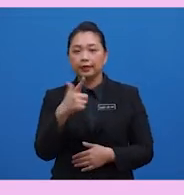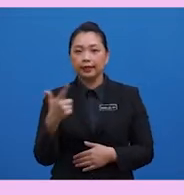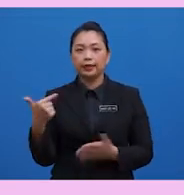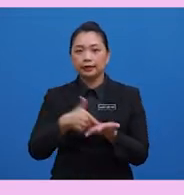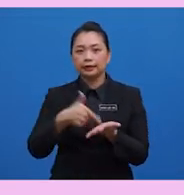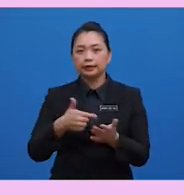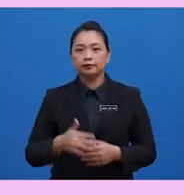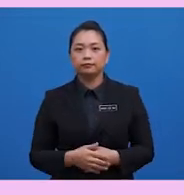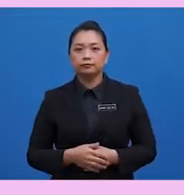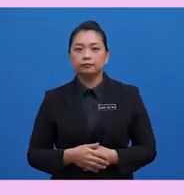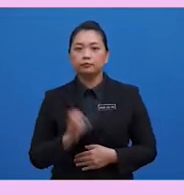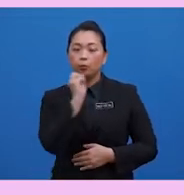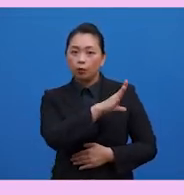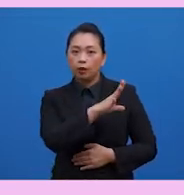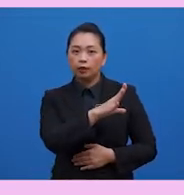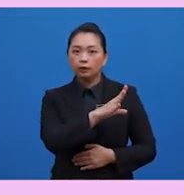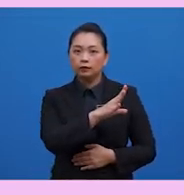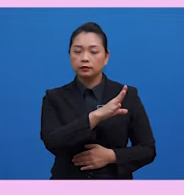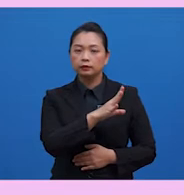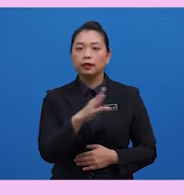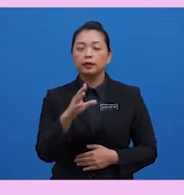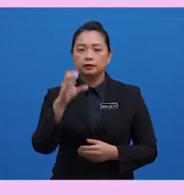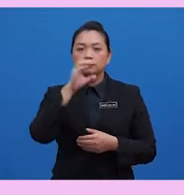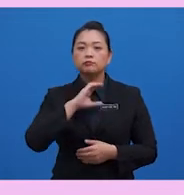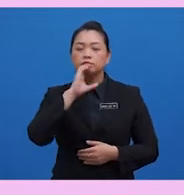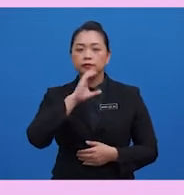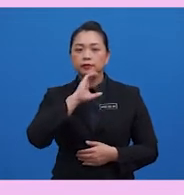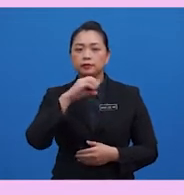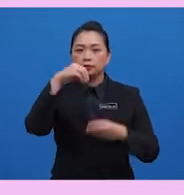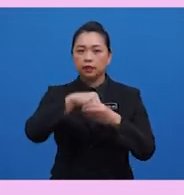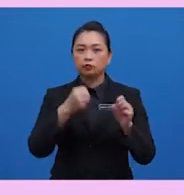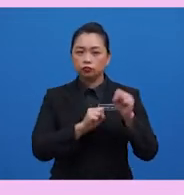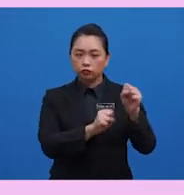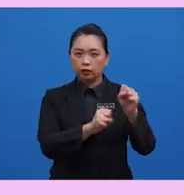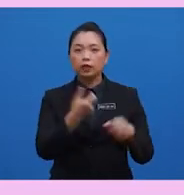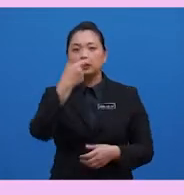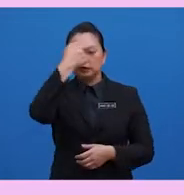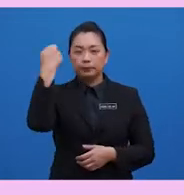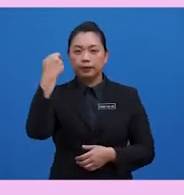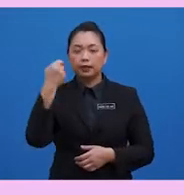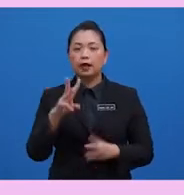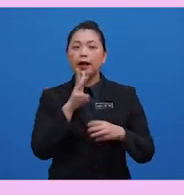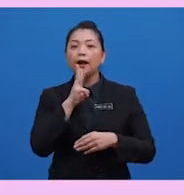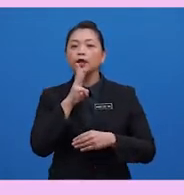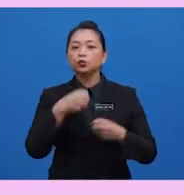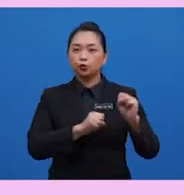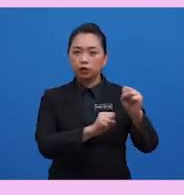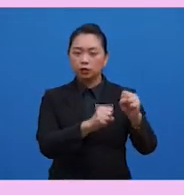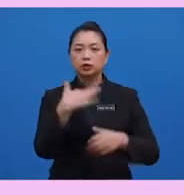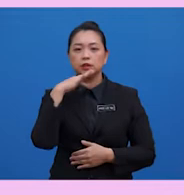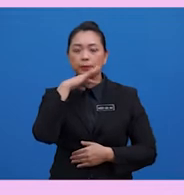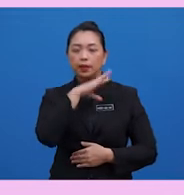lagi. Pembuangan sisa domestik, cecair dan pepejal ke dalam sungai akan menyebabkan air sungai